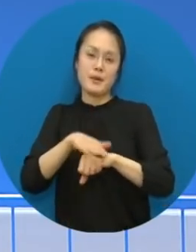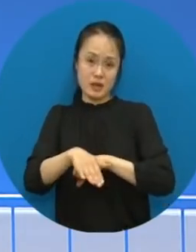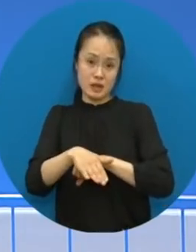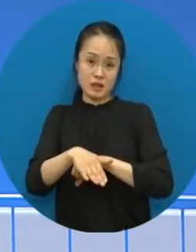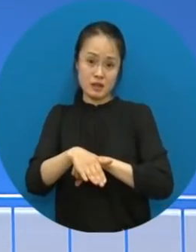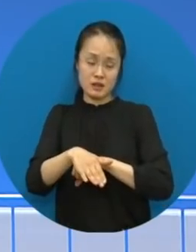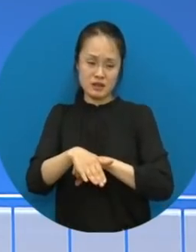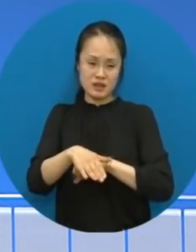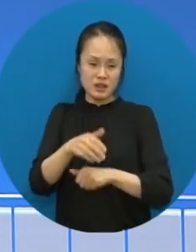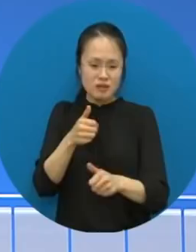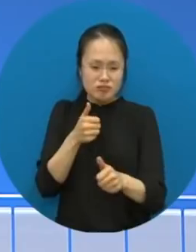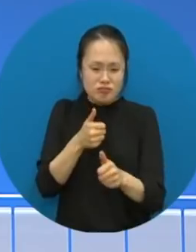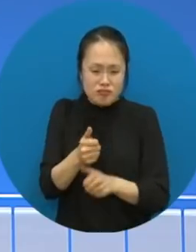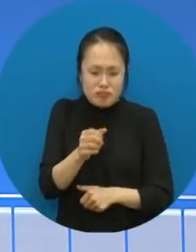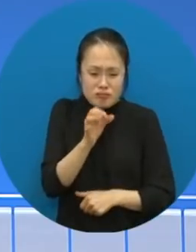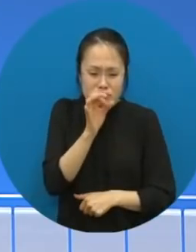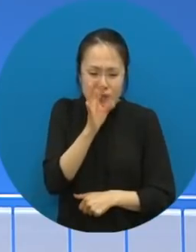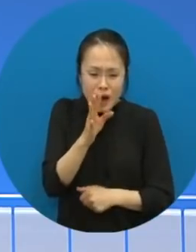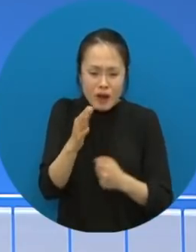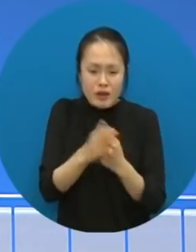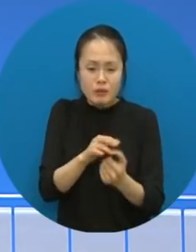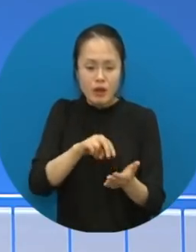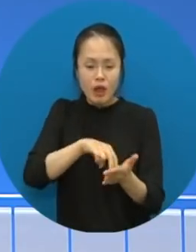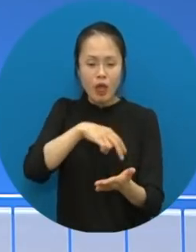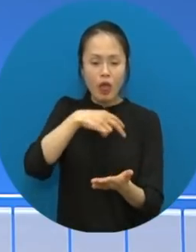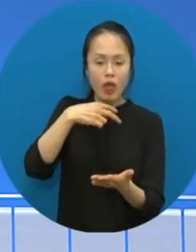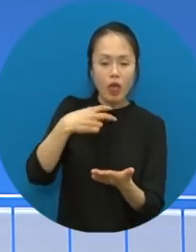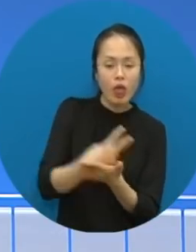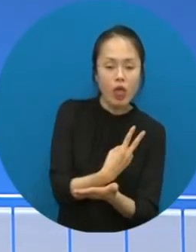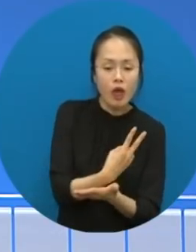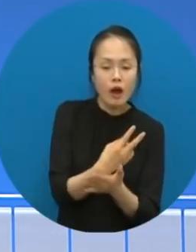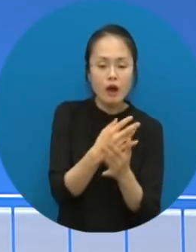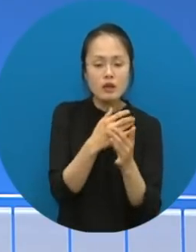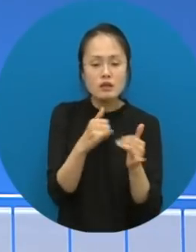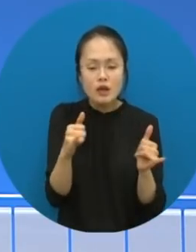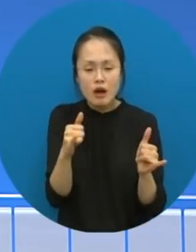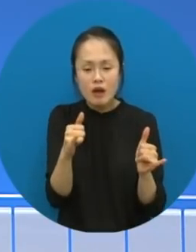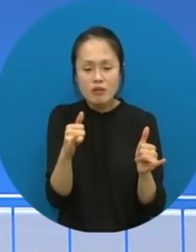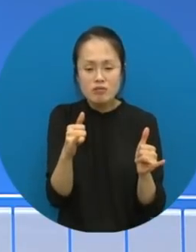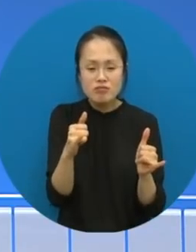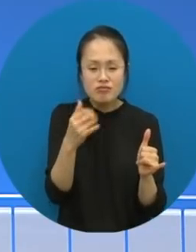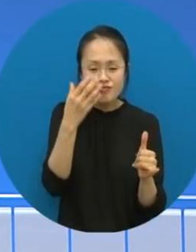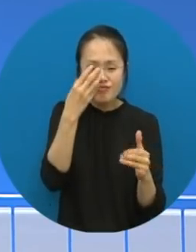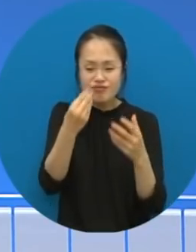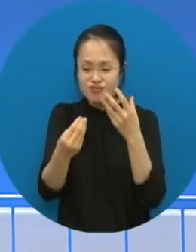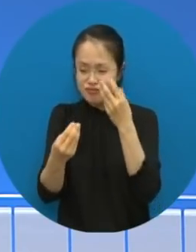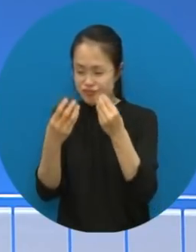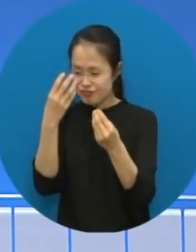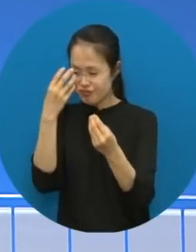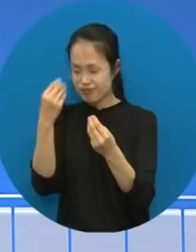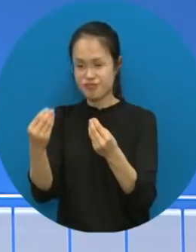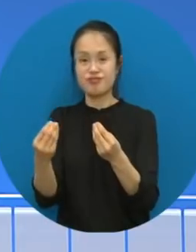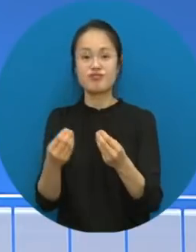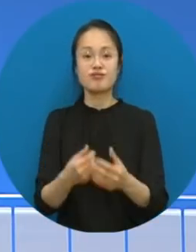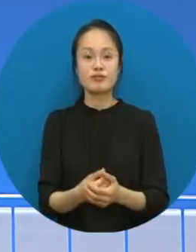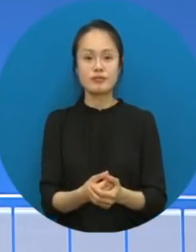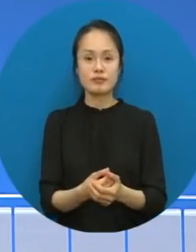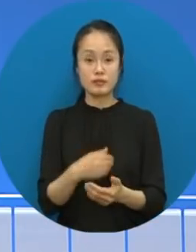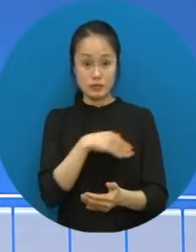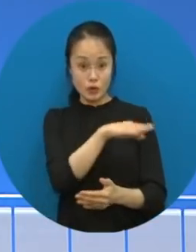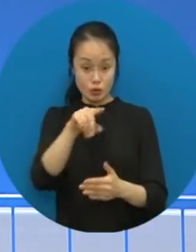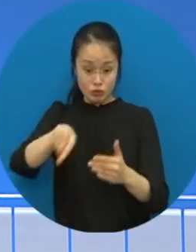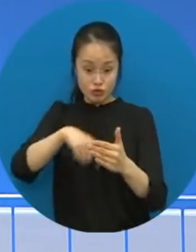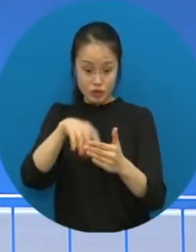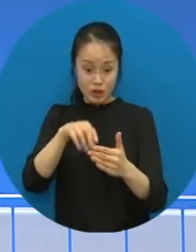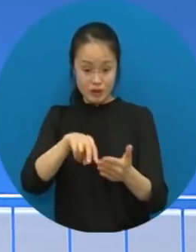이기지 못하여 쓰러지는 사람들을 볼 수도 있었습니다. 우리 가운데 그런 낙오자가 없기를 예수의